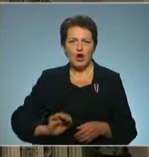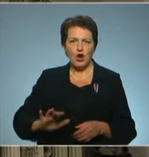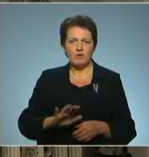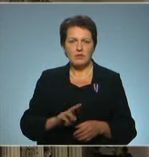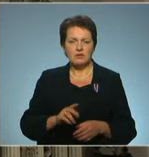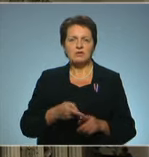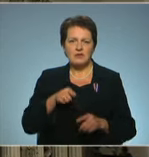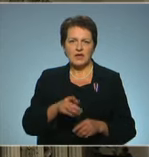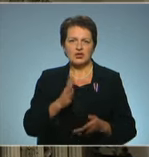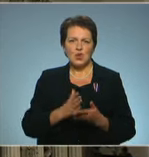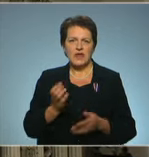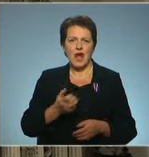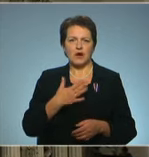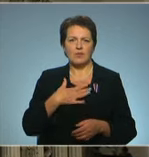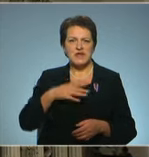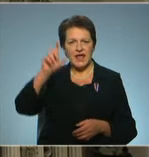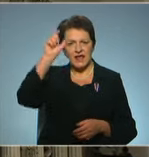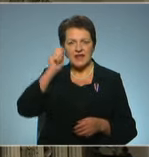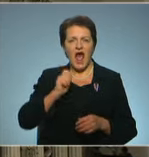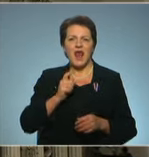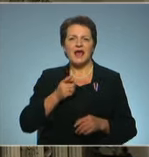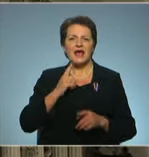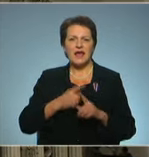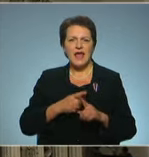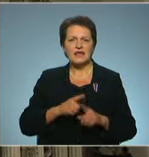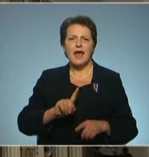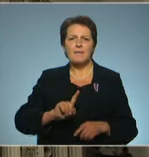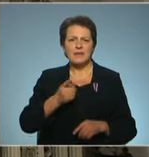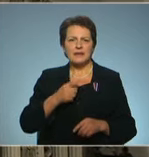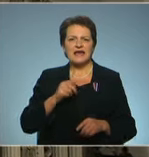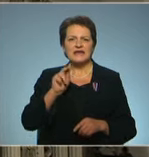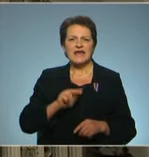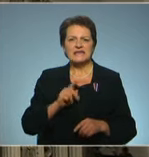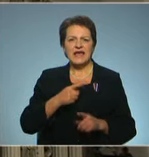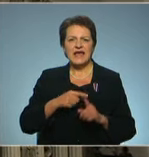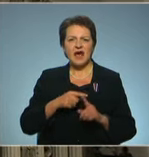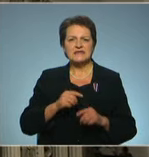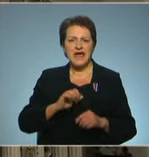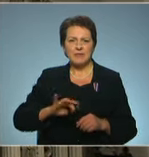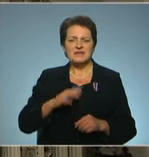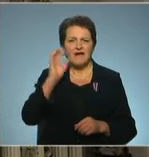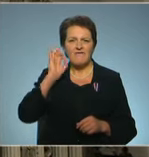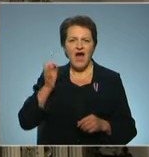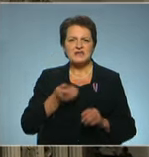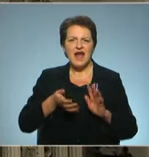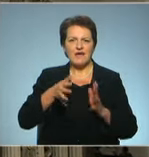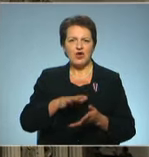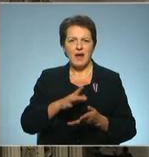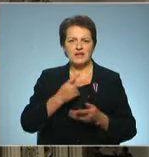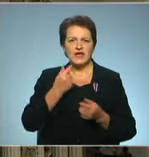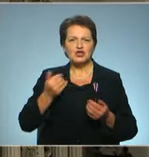notiek ar mums. Itālija, Grieķija, pirmās kristīgās zemes, Vācija, reformācijas šūpuls.